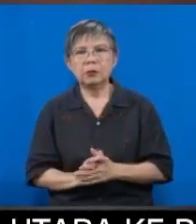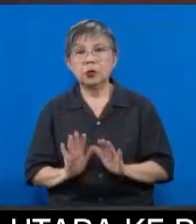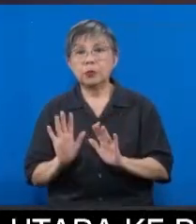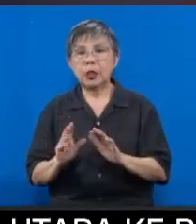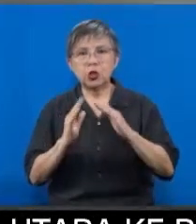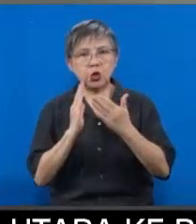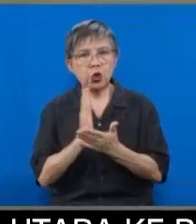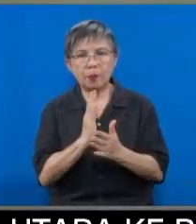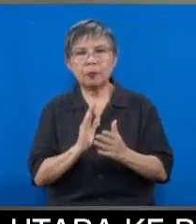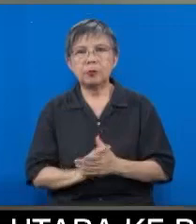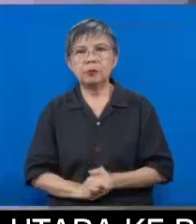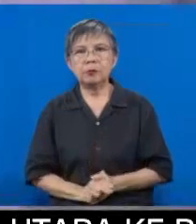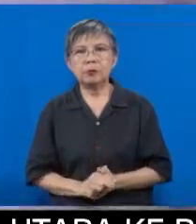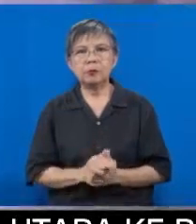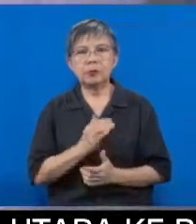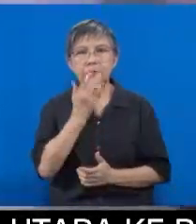ditentukan.